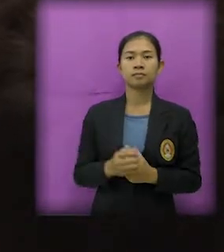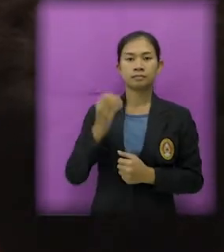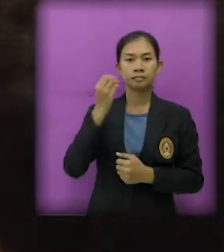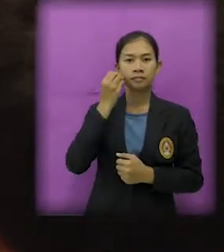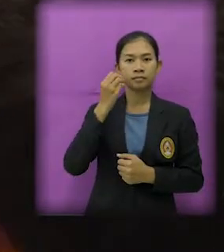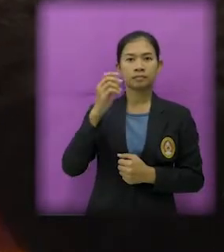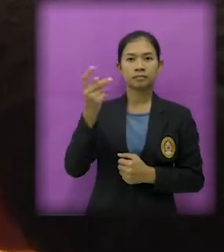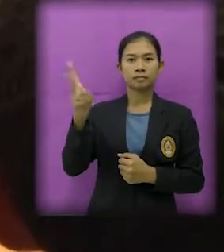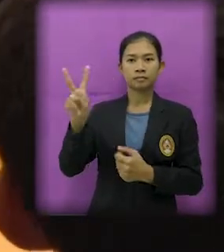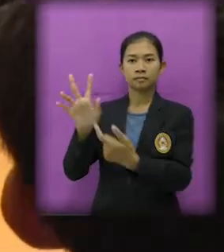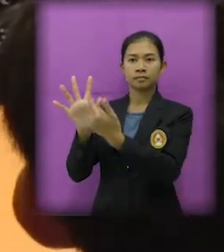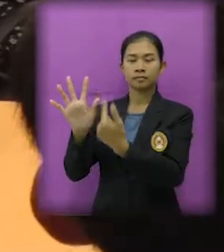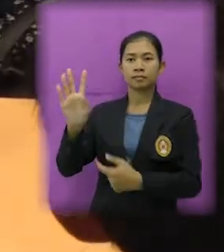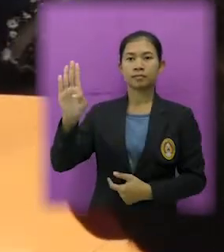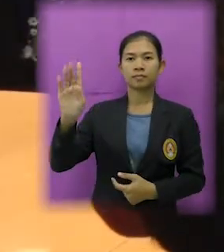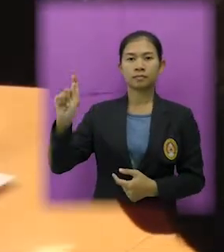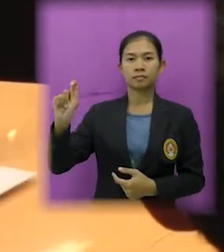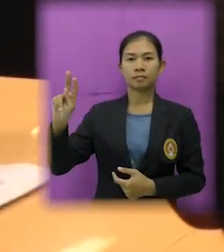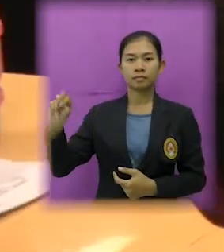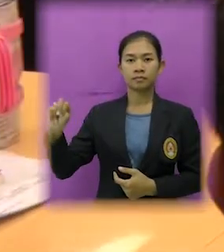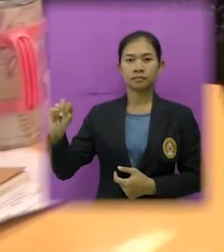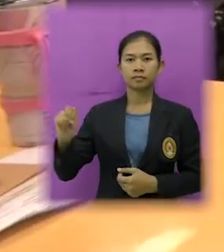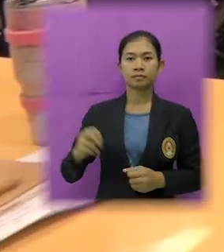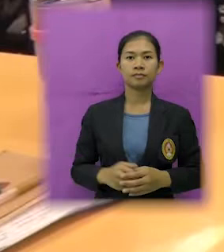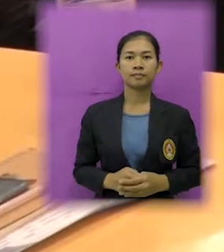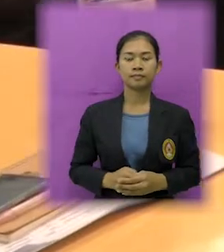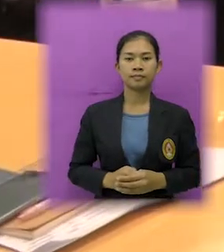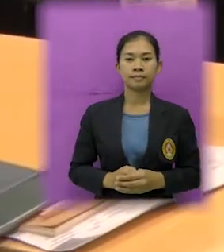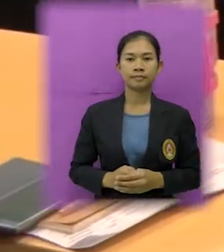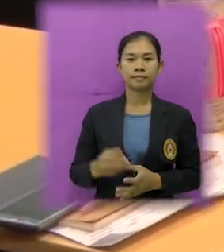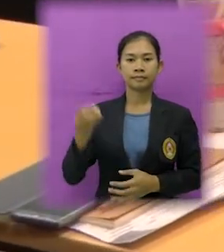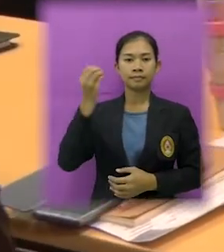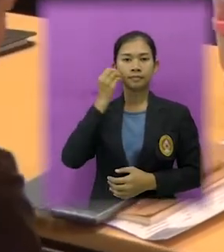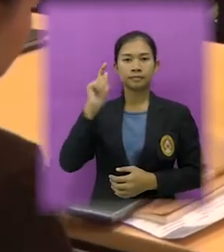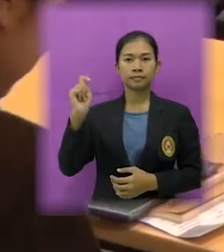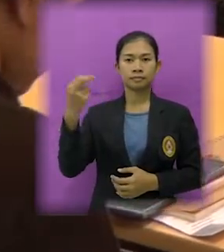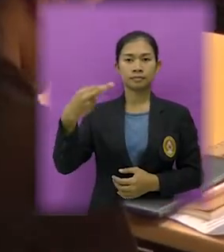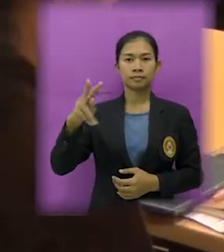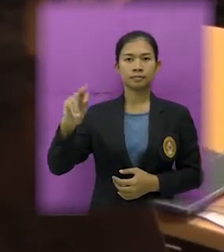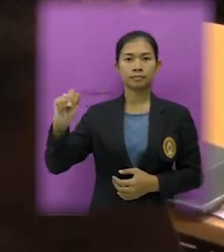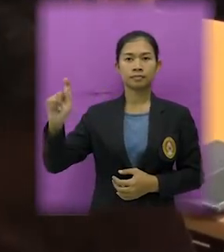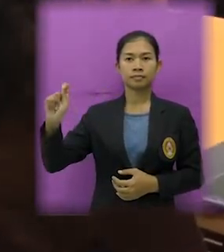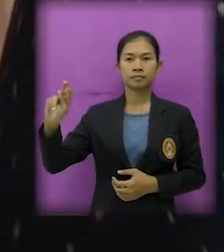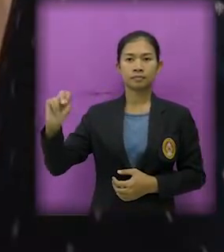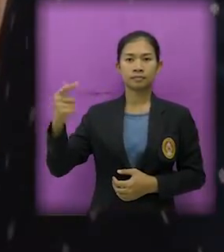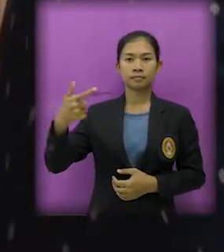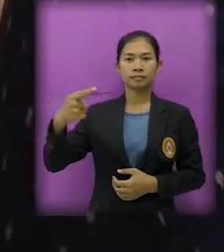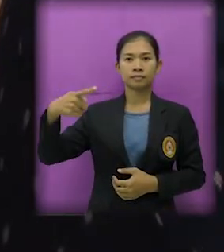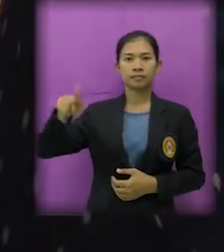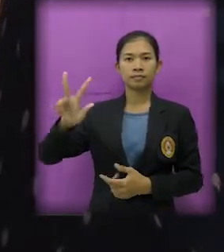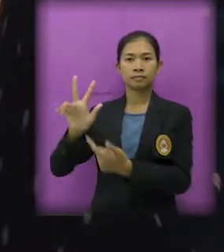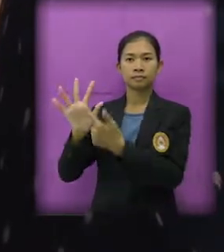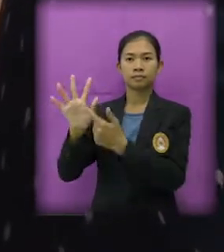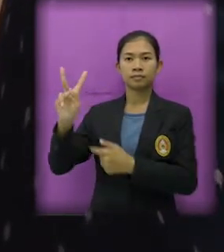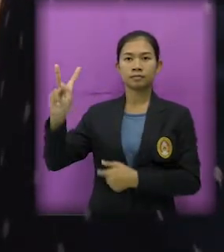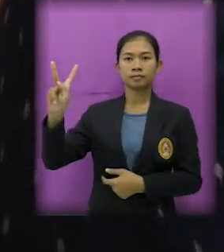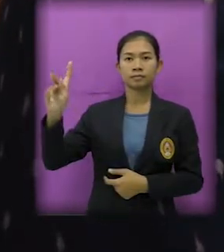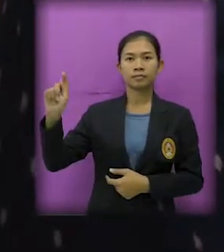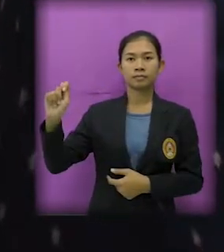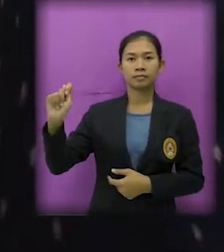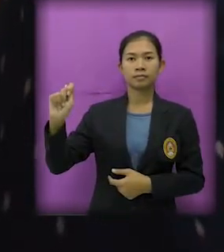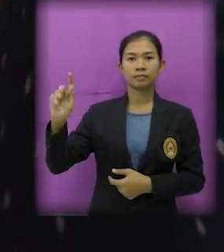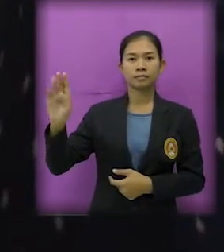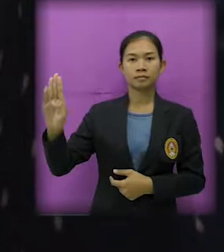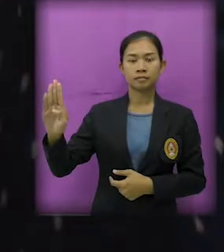กลนครและบ้านหนองผักตบอำเภอโพนสวรรค์จังหวัดนครพนมโดยในครั้งนี้ได้รับเกียรติจากรองศาสตราจารย์ด